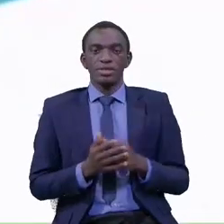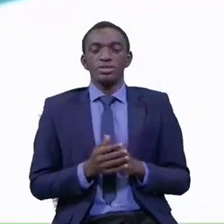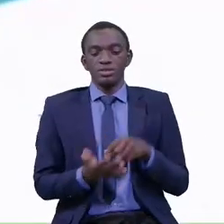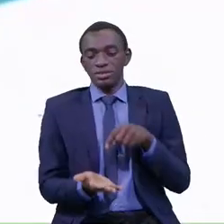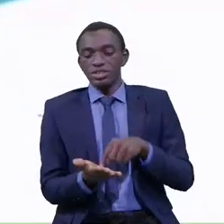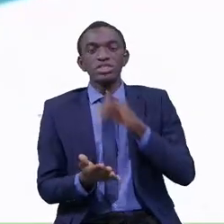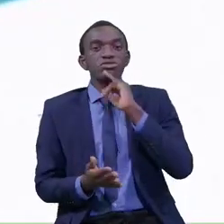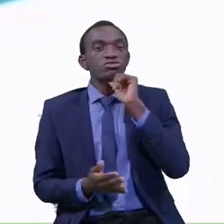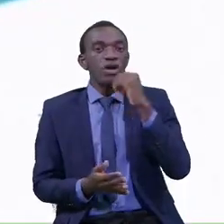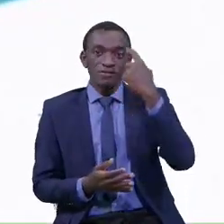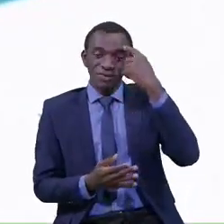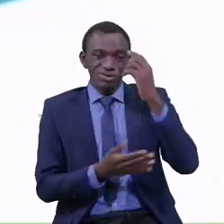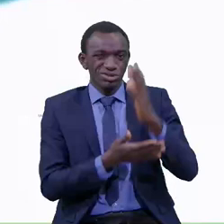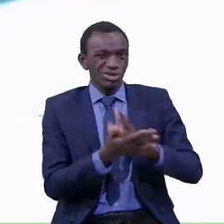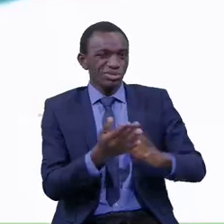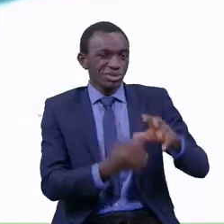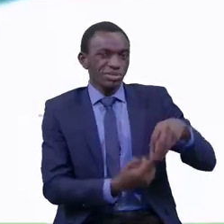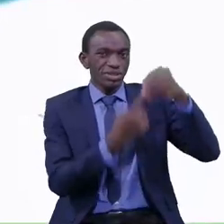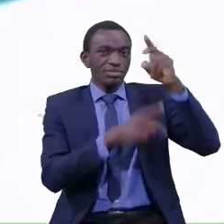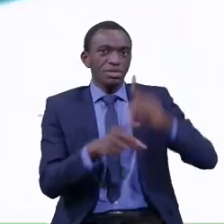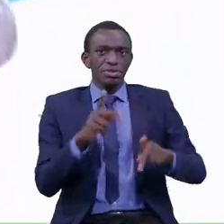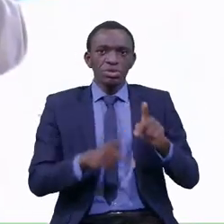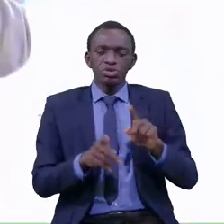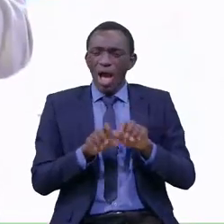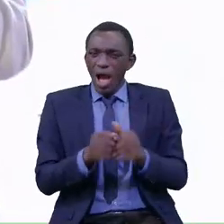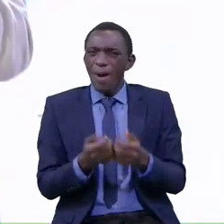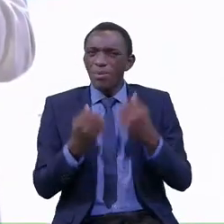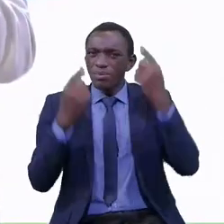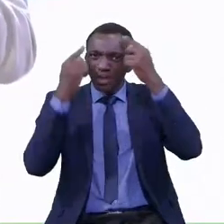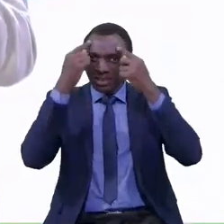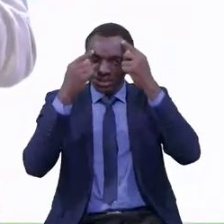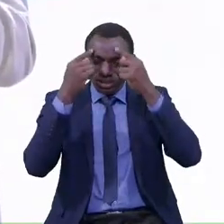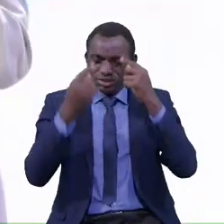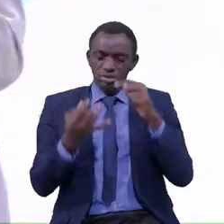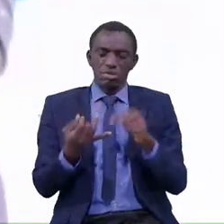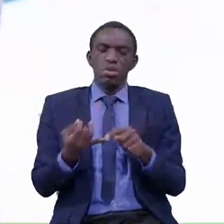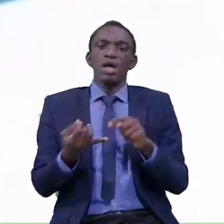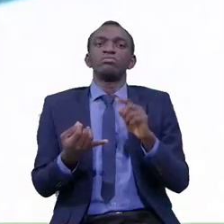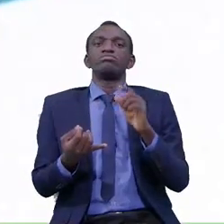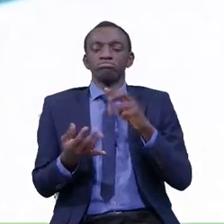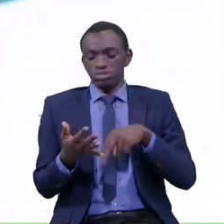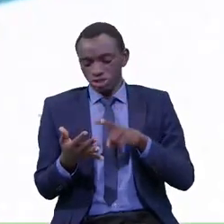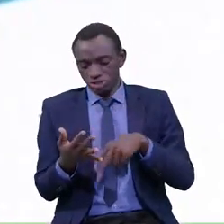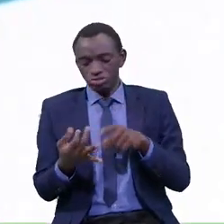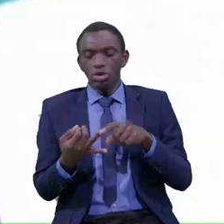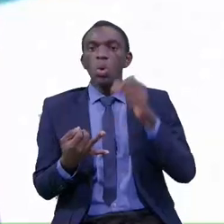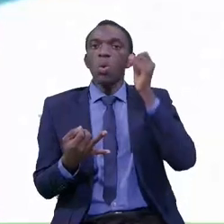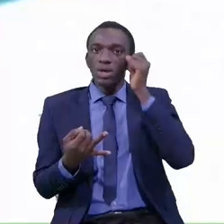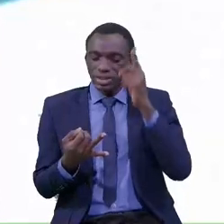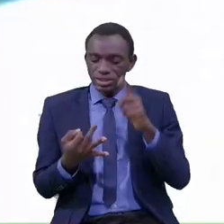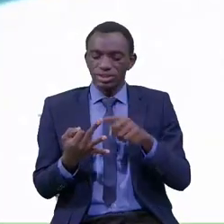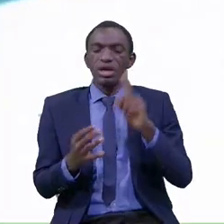seulement pour certaines personnes spéciales, c'est pour moi. Je personnalise ce passage des Écritures et